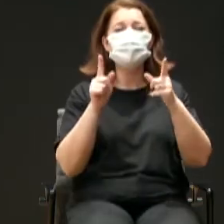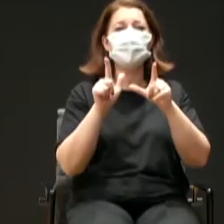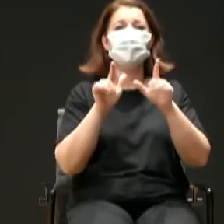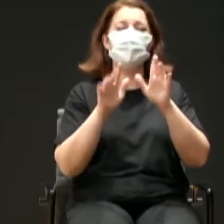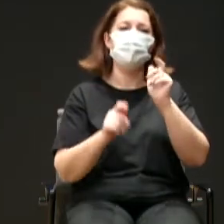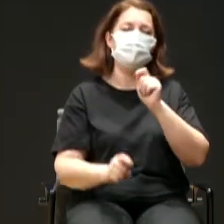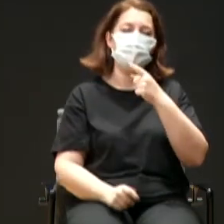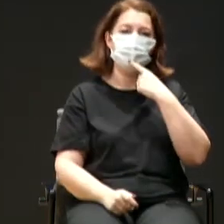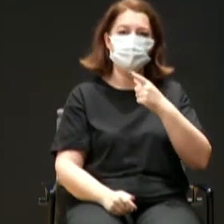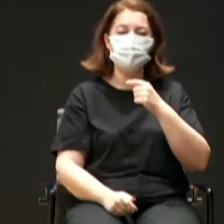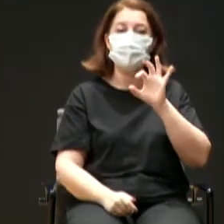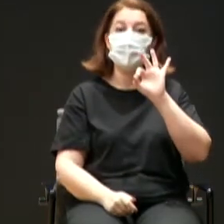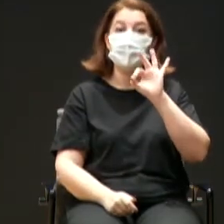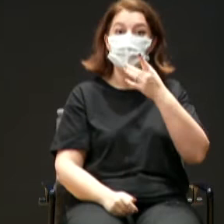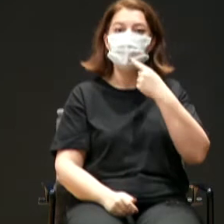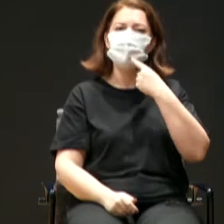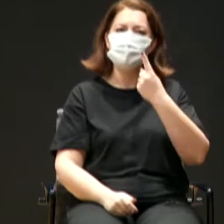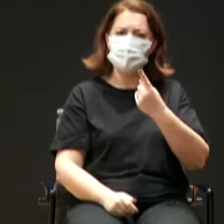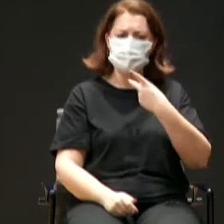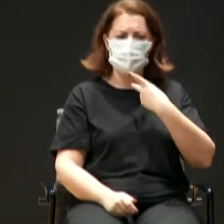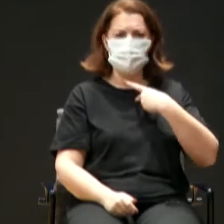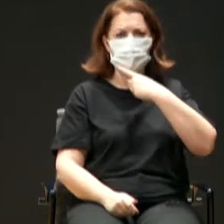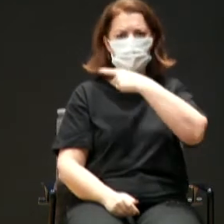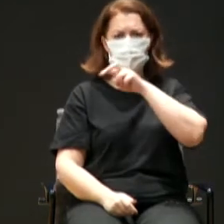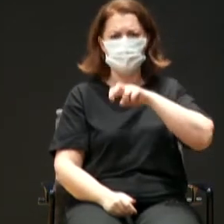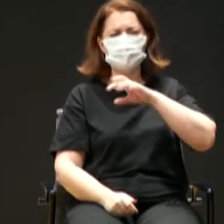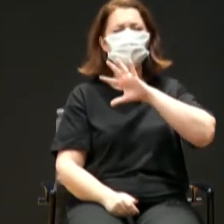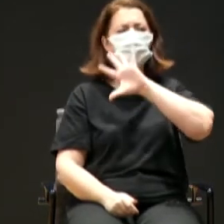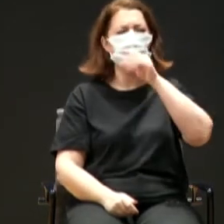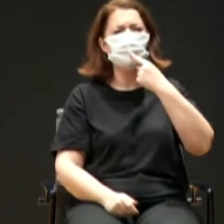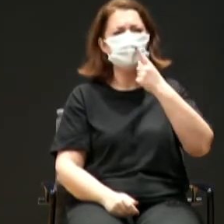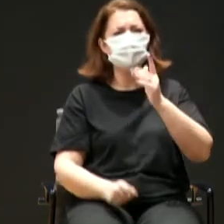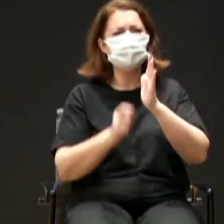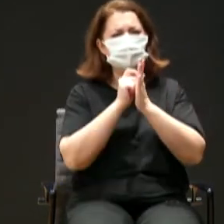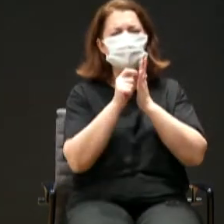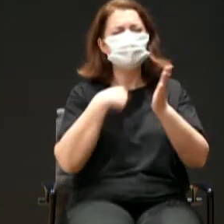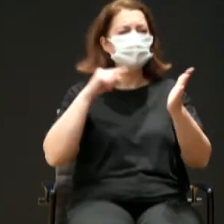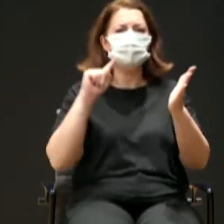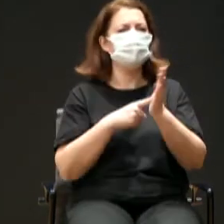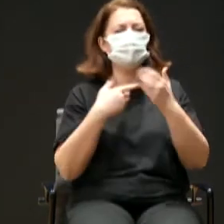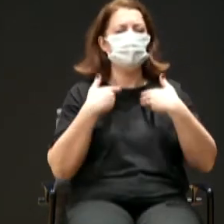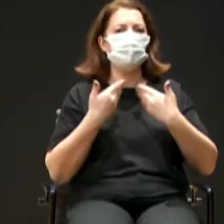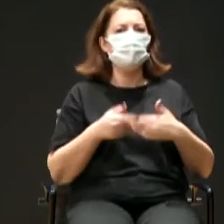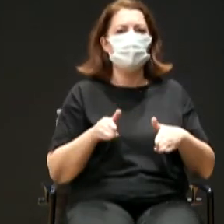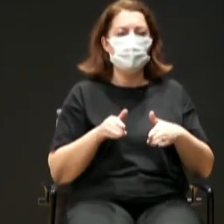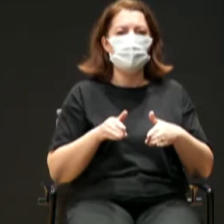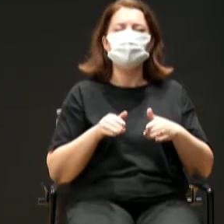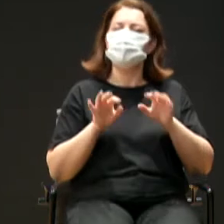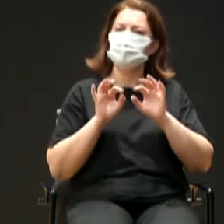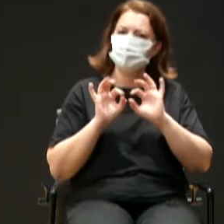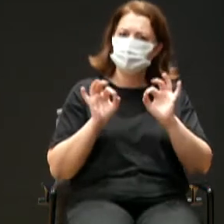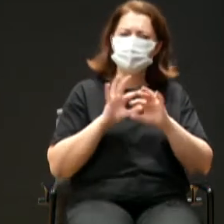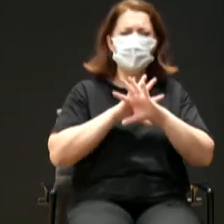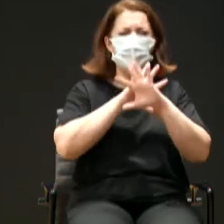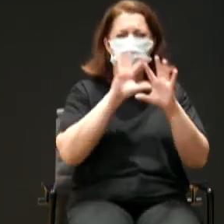doğurmayacağım ya. Buyurun. Ne söylediysem kürsüde hepsini yazıyor döker altına imza da atarım. Hiçbiri yalan değil.